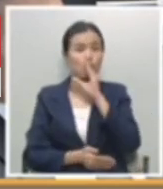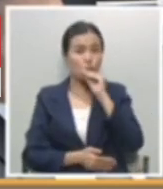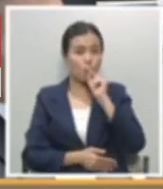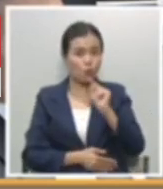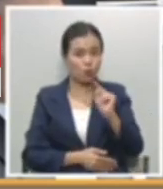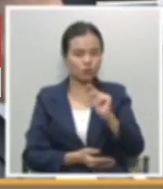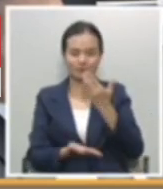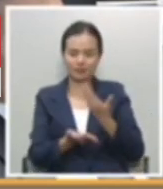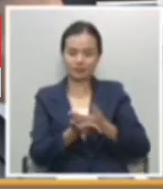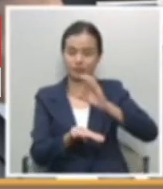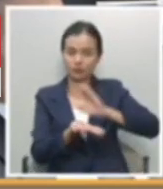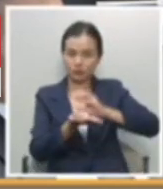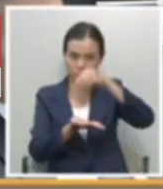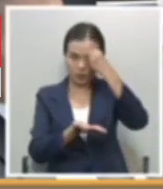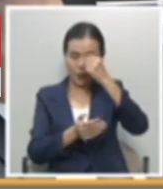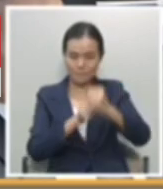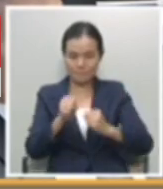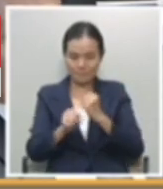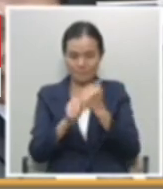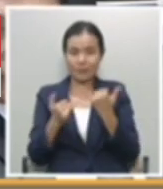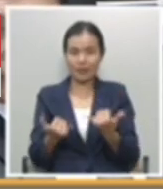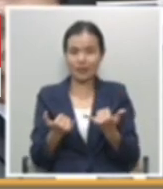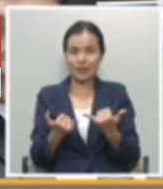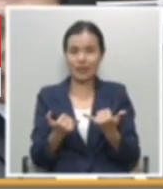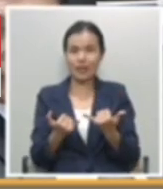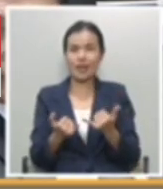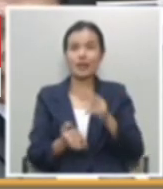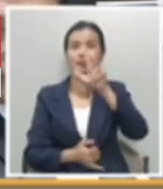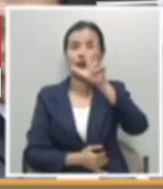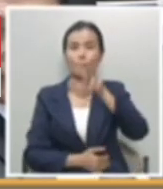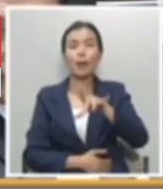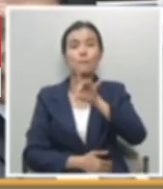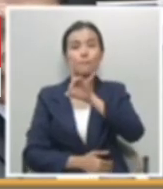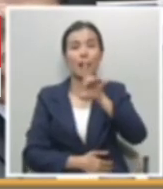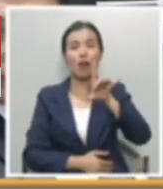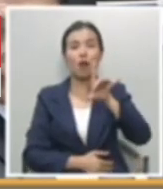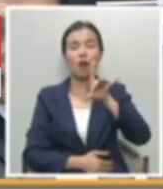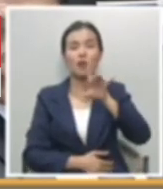ก้อนนี้ครับปีนี้ตั้งไว้